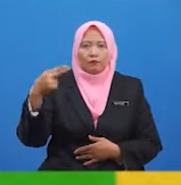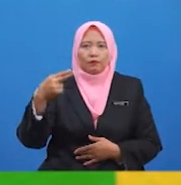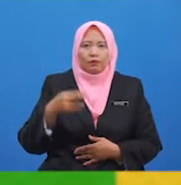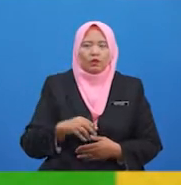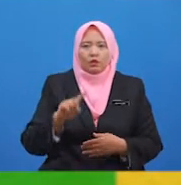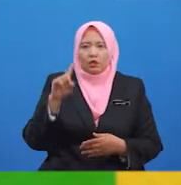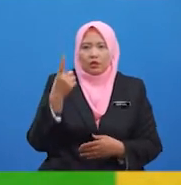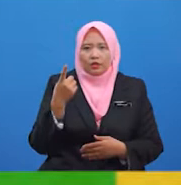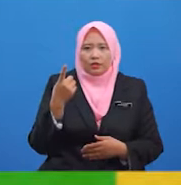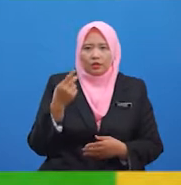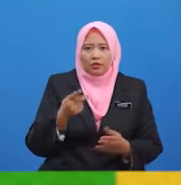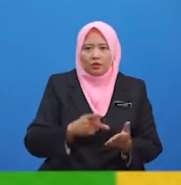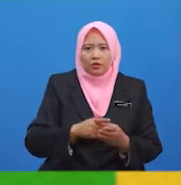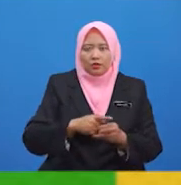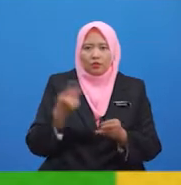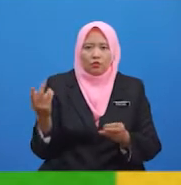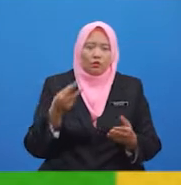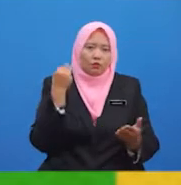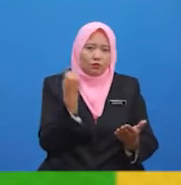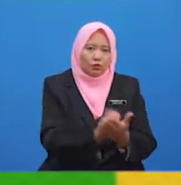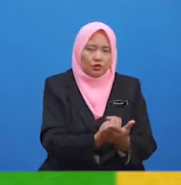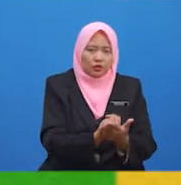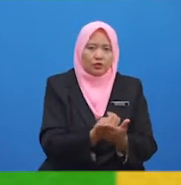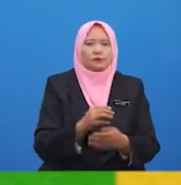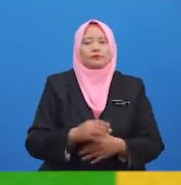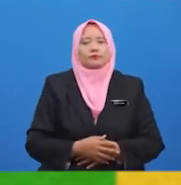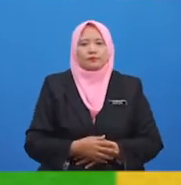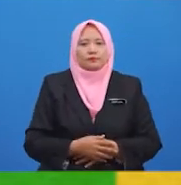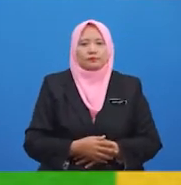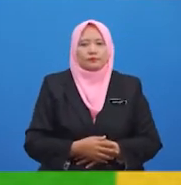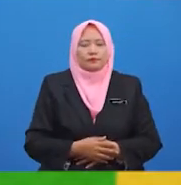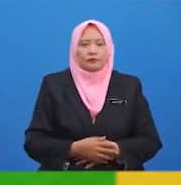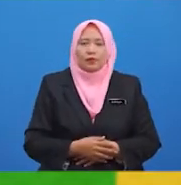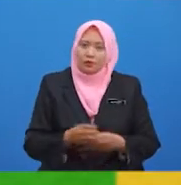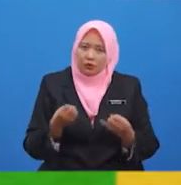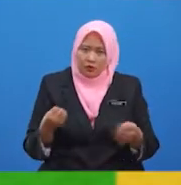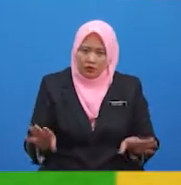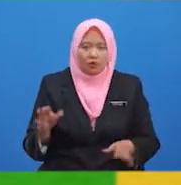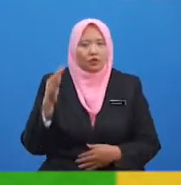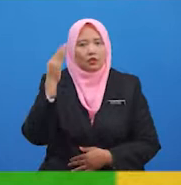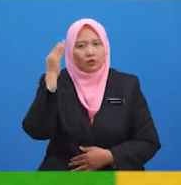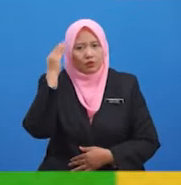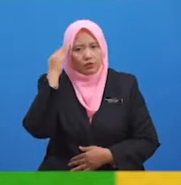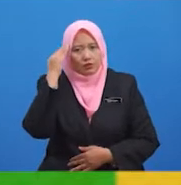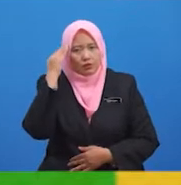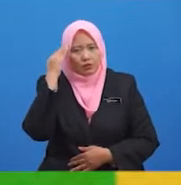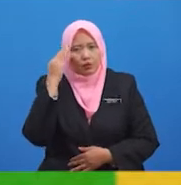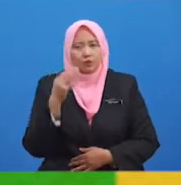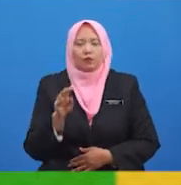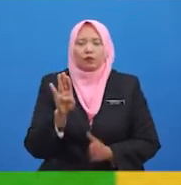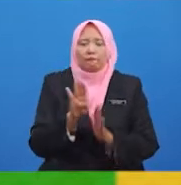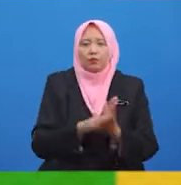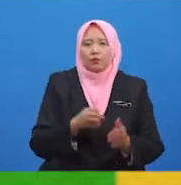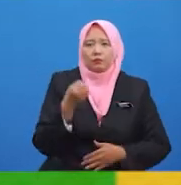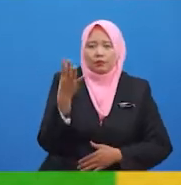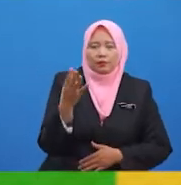terlibat dalam menguruskan syarikat. Setelah kita mengetahui beberapa jenis